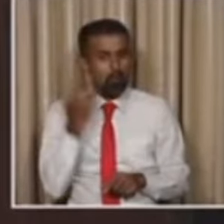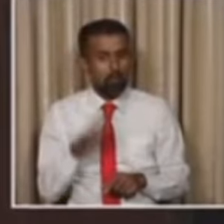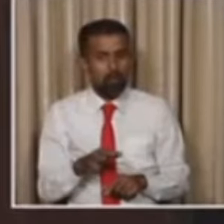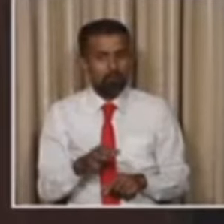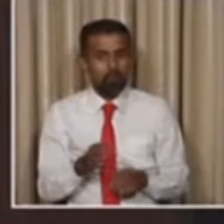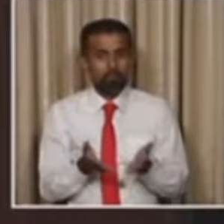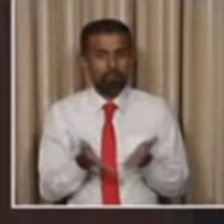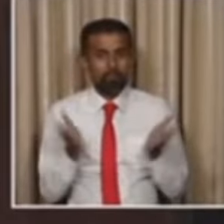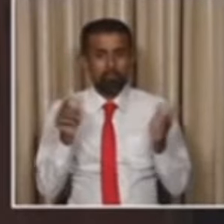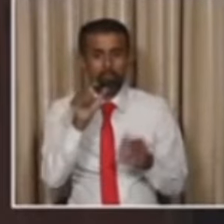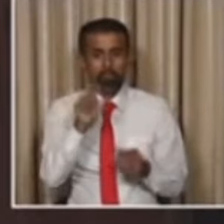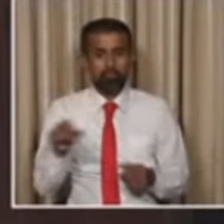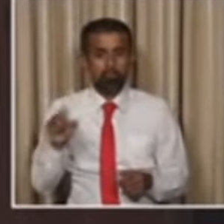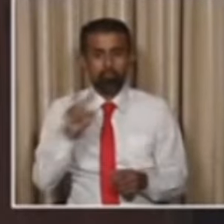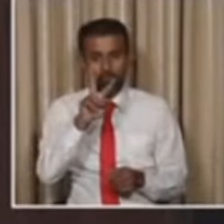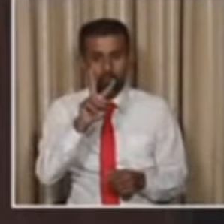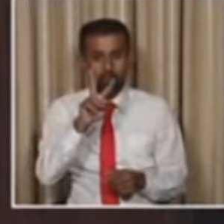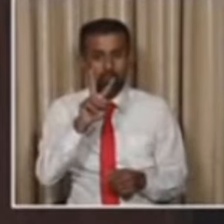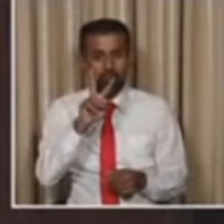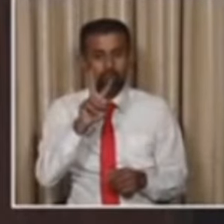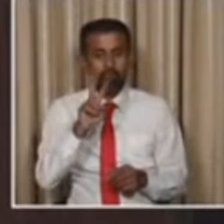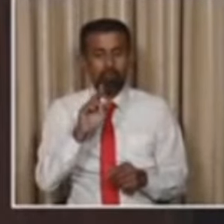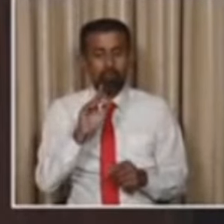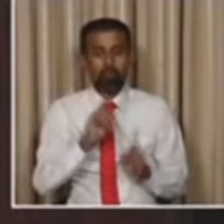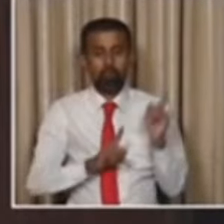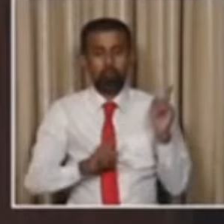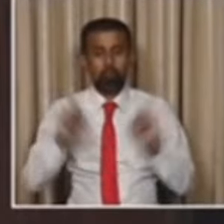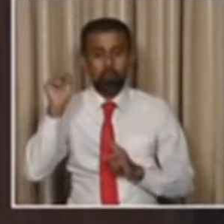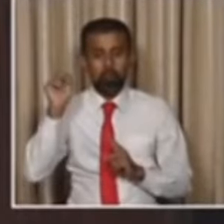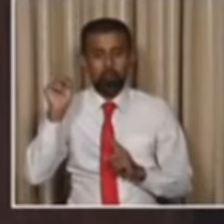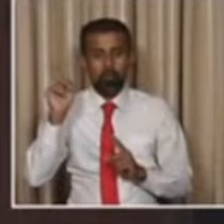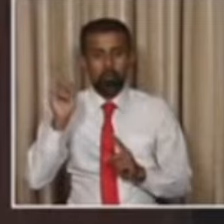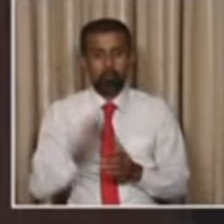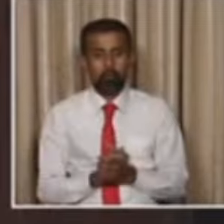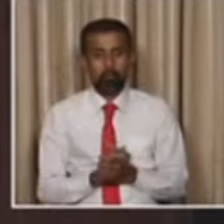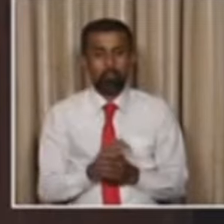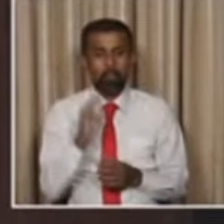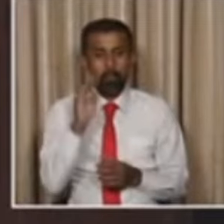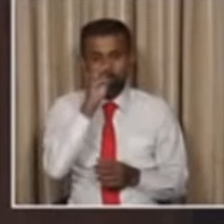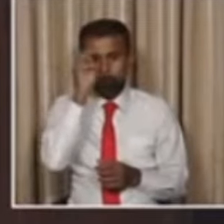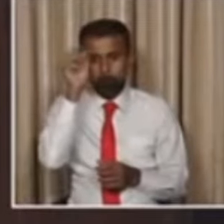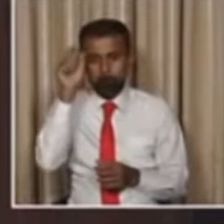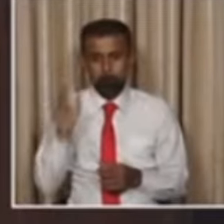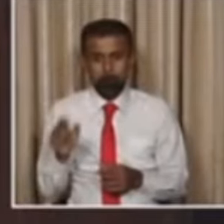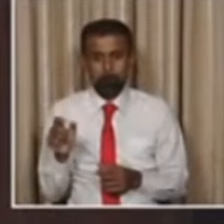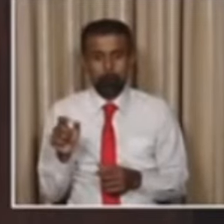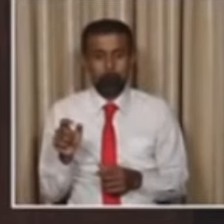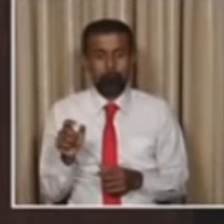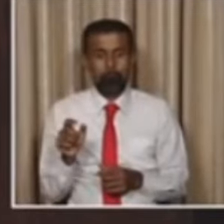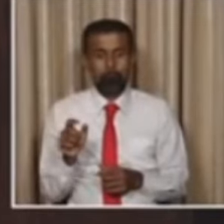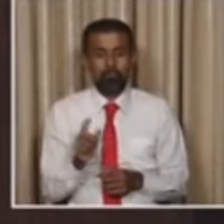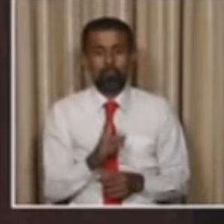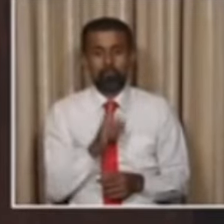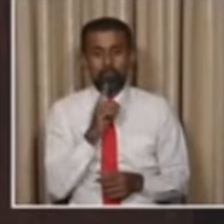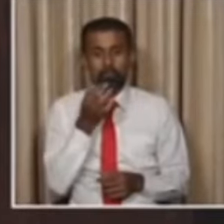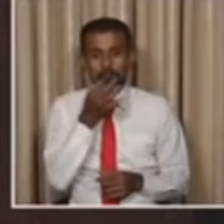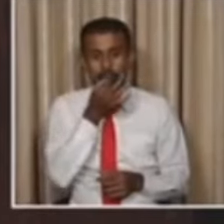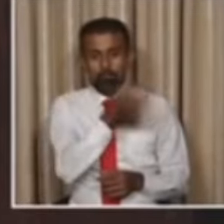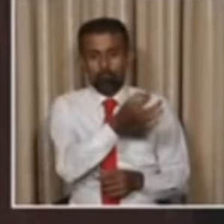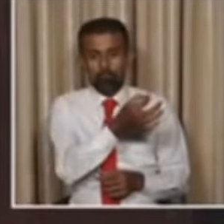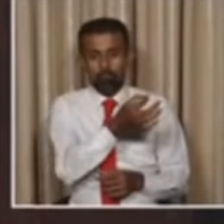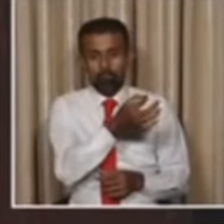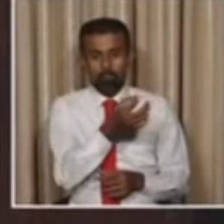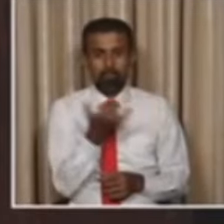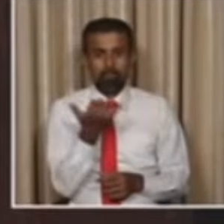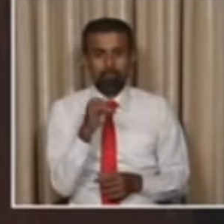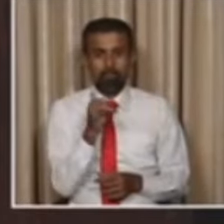ඉන්දියන් ජාතිකයෝ දෙන්නෙක් තමයි ඒ කාමරේ ඉඳලා මේ අතුරුදහන් වෙලා තියෙන්නේ. එතකොට අර මෛත්‍රීපාල සිරිසේන මැතිතුමා එල්ල කරපු චෝදනාවල යම්